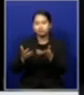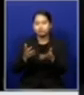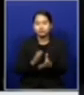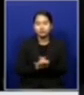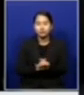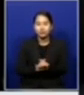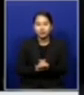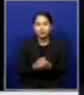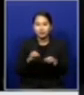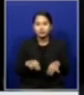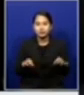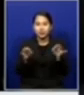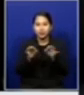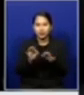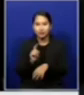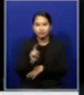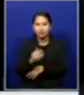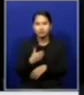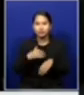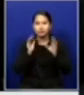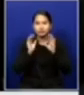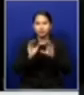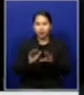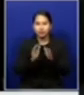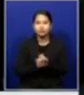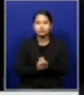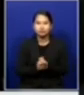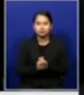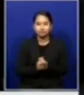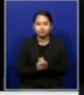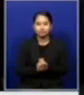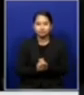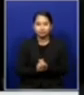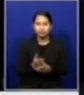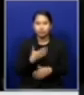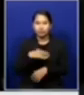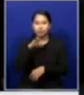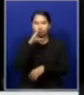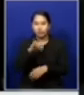ที่สมควรครับท่านประธานที่เคารพก็กราบเรียนเพียงเท่านี้ครับ